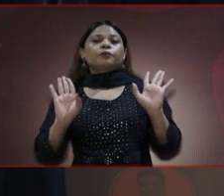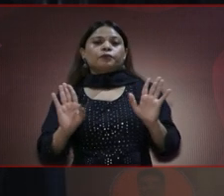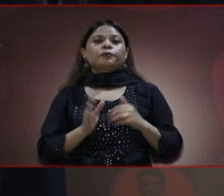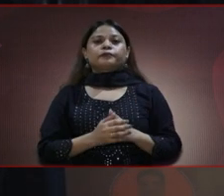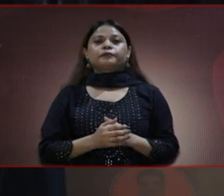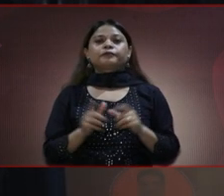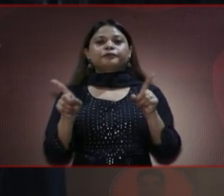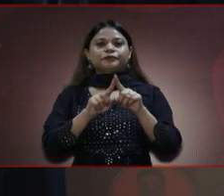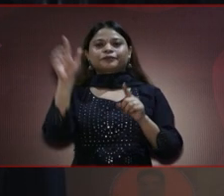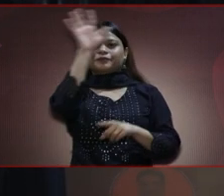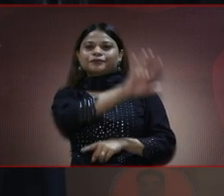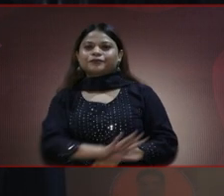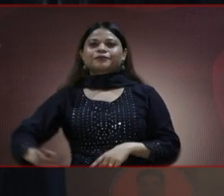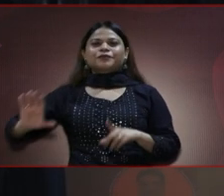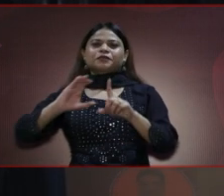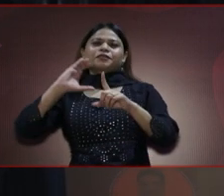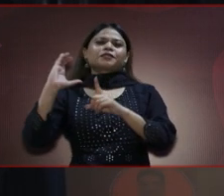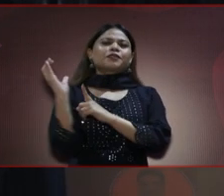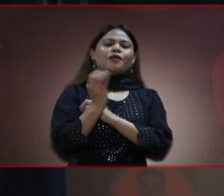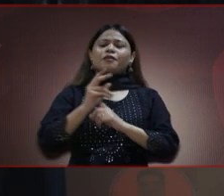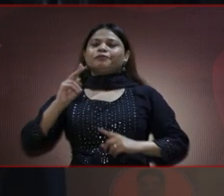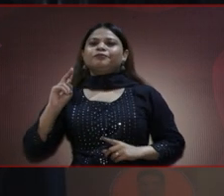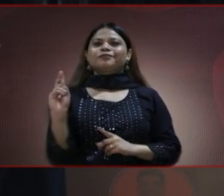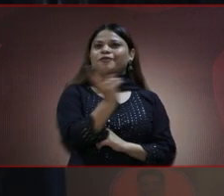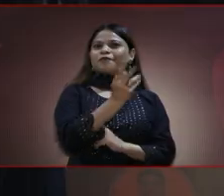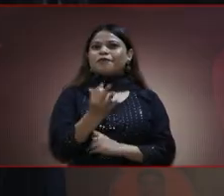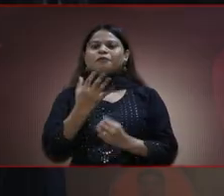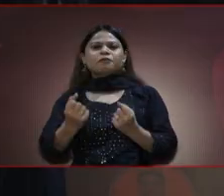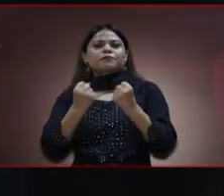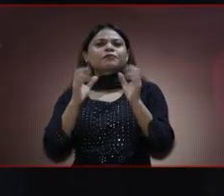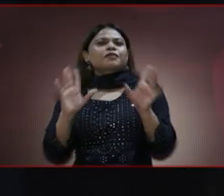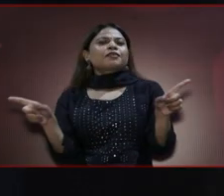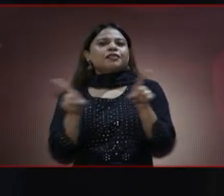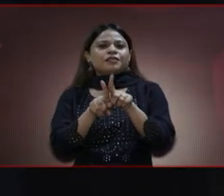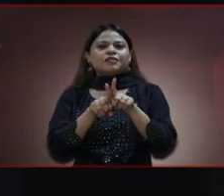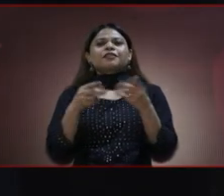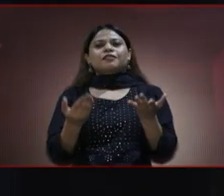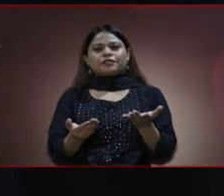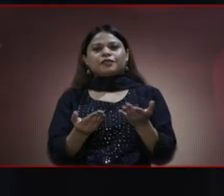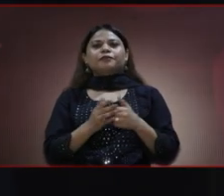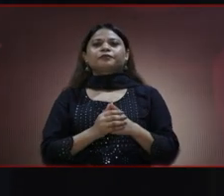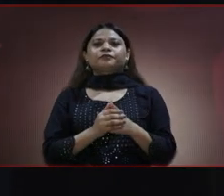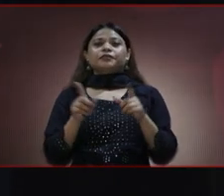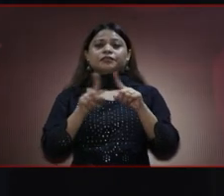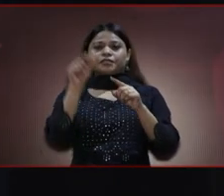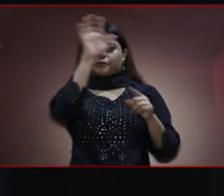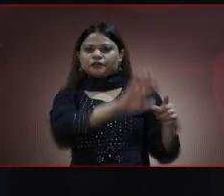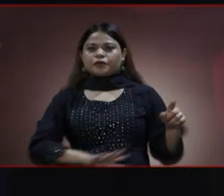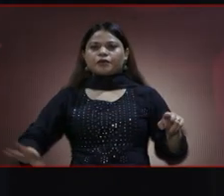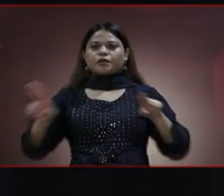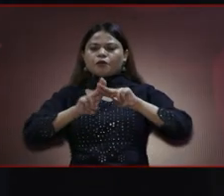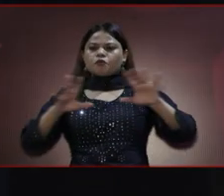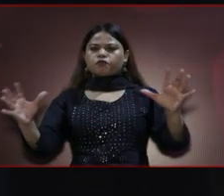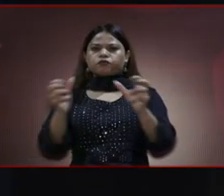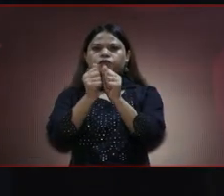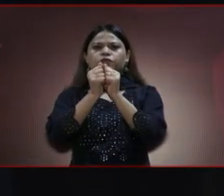भारत की समृद्ध और विविधतापूर्ण संस्कृति में स्कूली शिक्षा वह सशक्त सूत्र है जो पूरे राष्ट्र को एकजुट